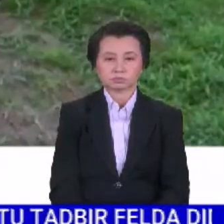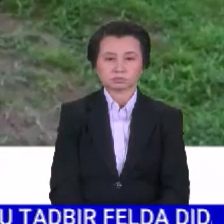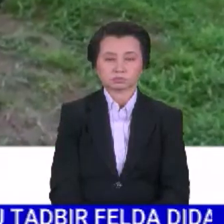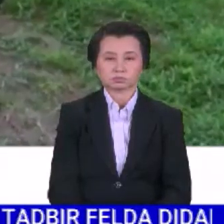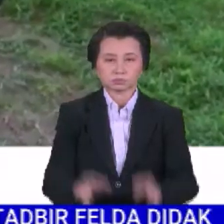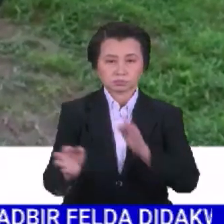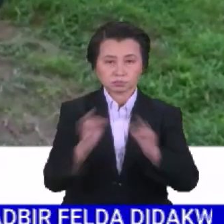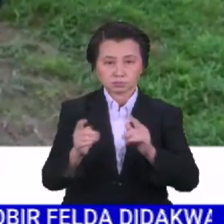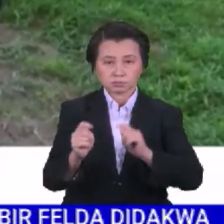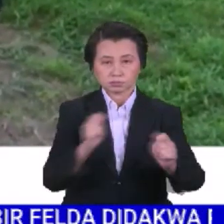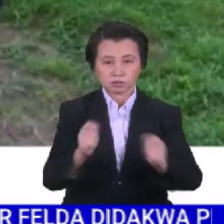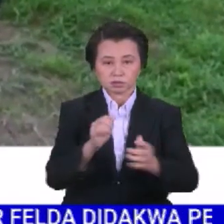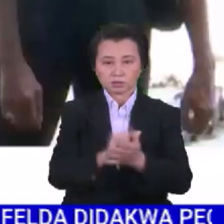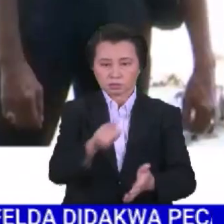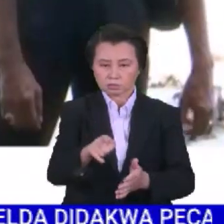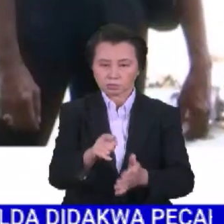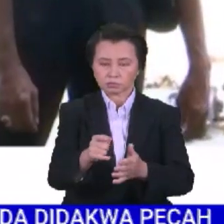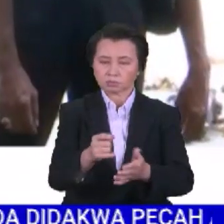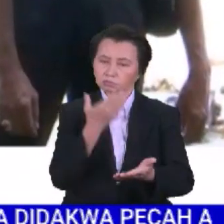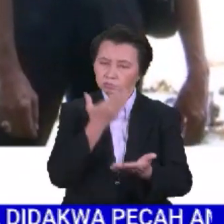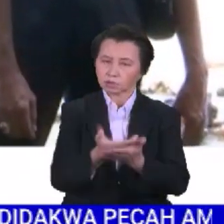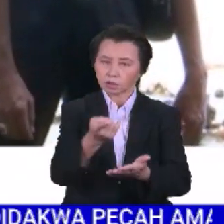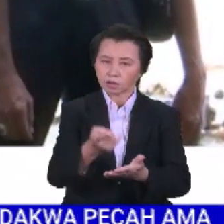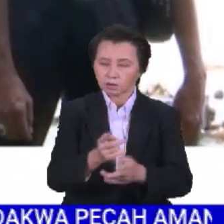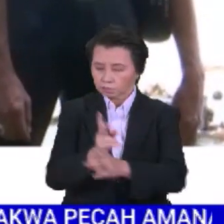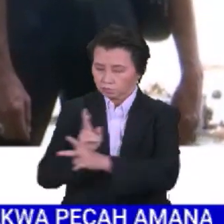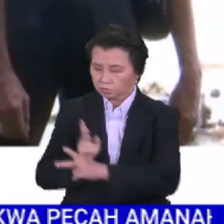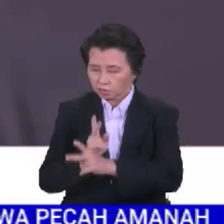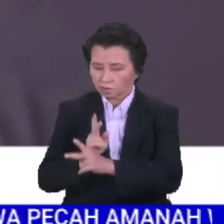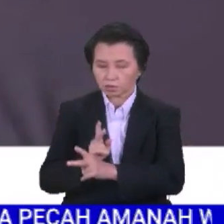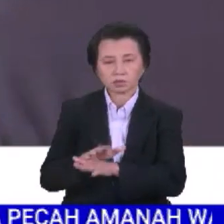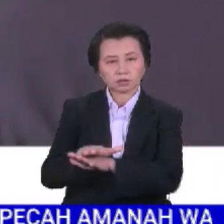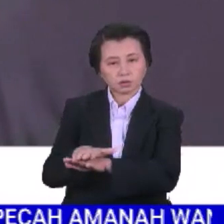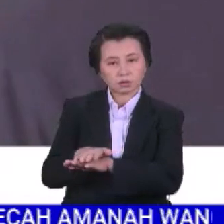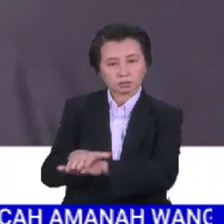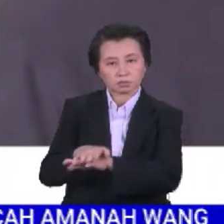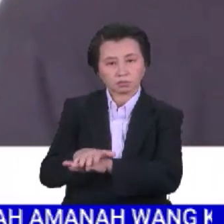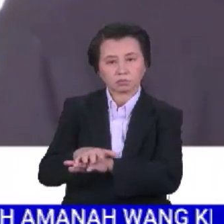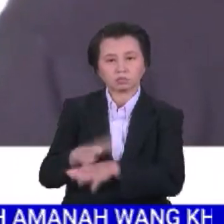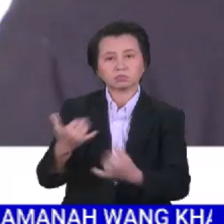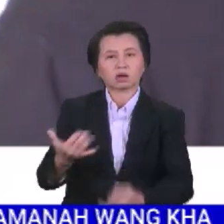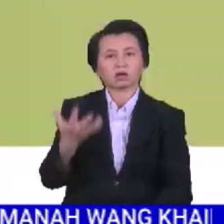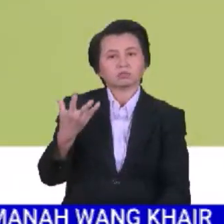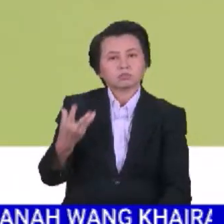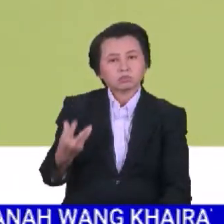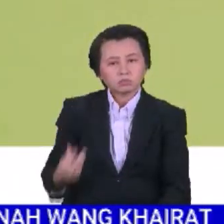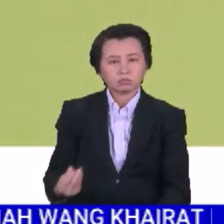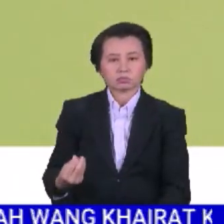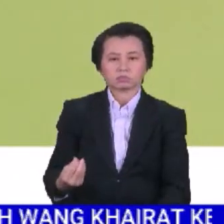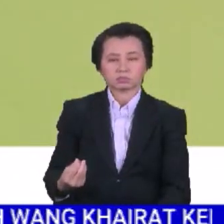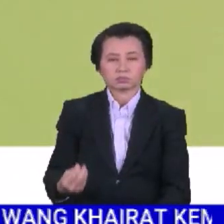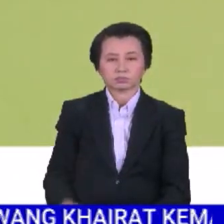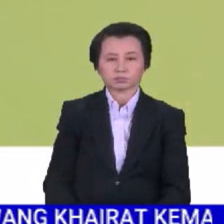jelasnya tindakan itu merupakan unsur yang baik dalam memelihara spesifik kehidupan penyu yang semakin Pupus